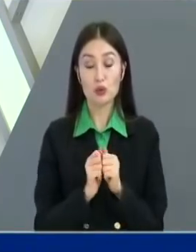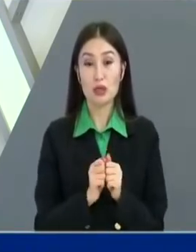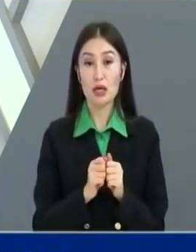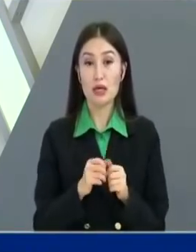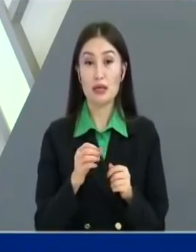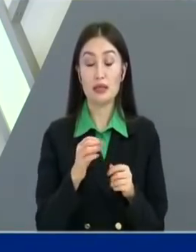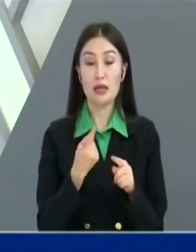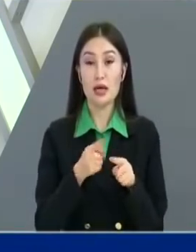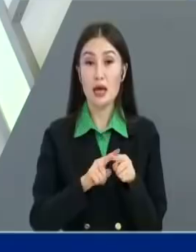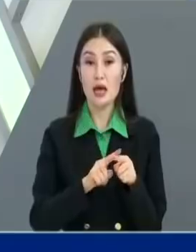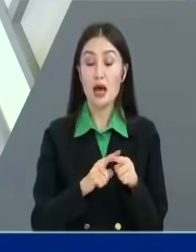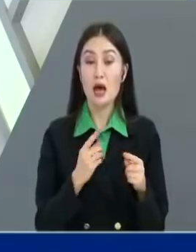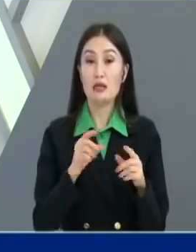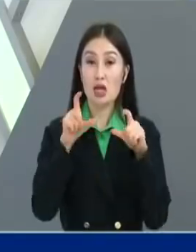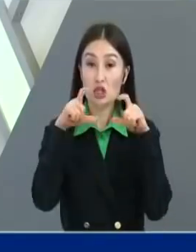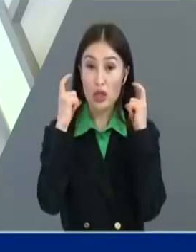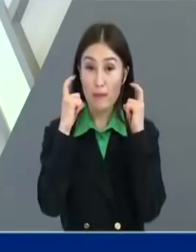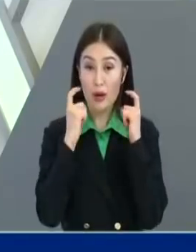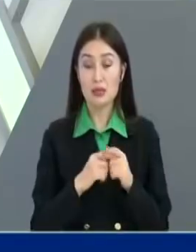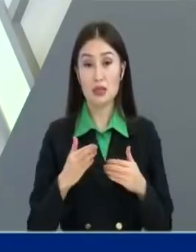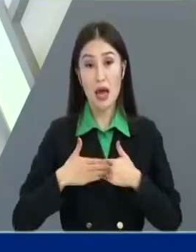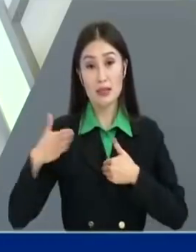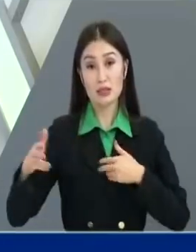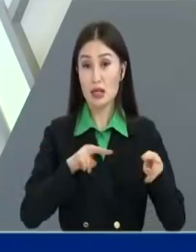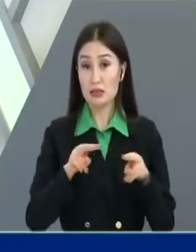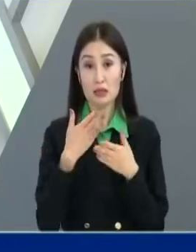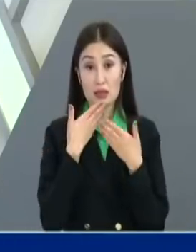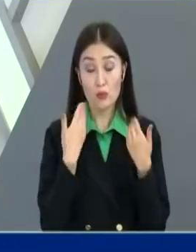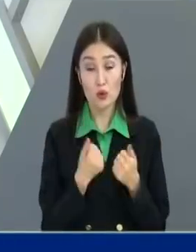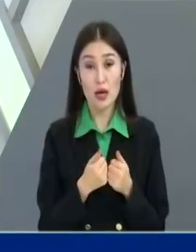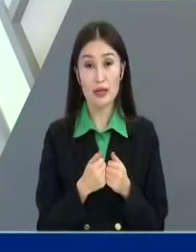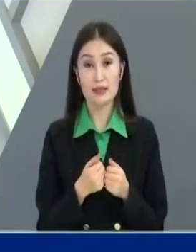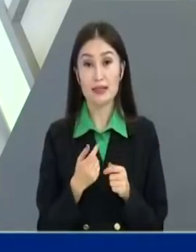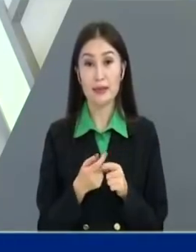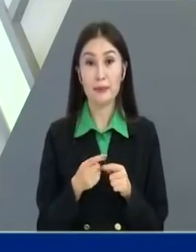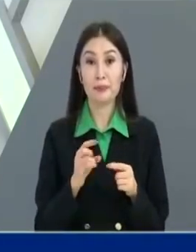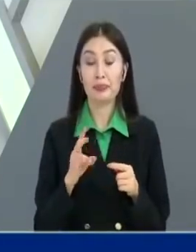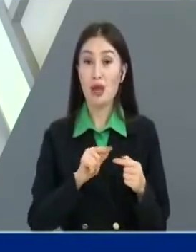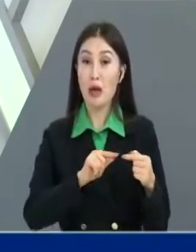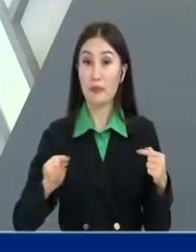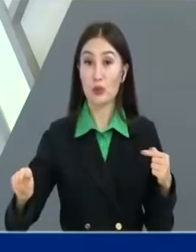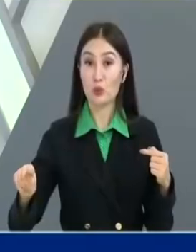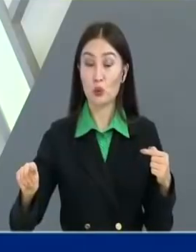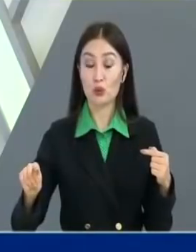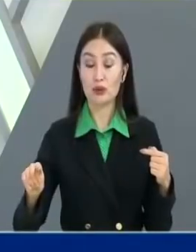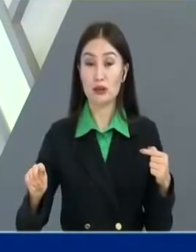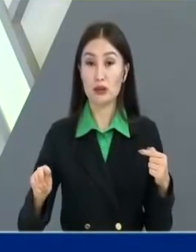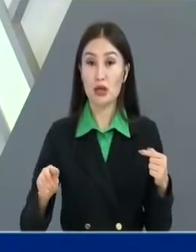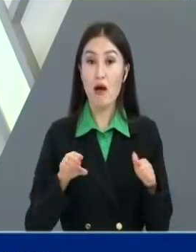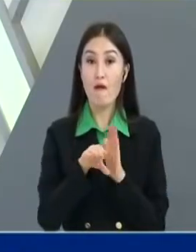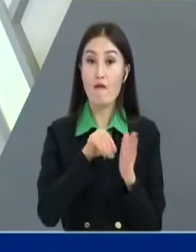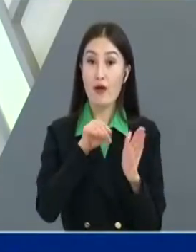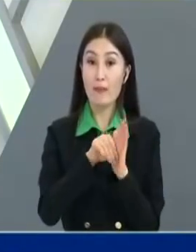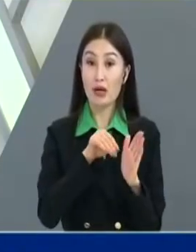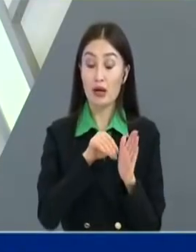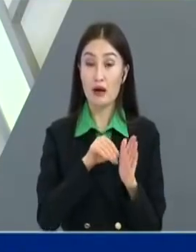элементарно противоэпидемических. Это ношение масок, дистанция не соблюдается. Кроме того, вот на период выборов они